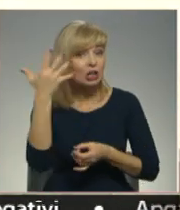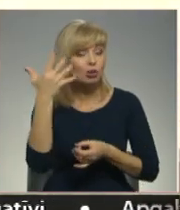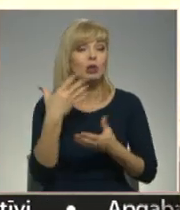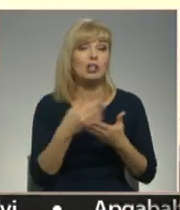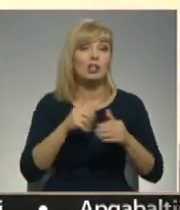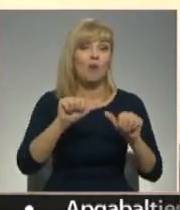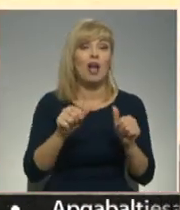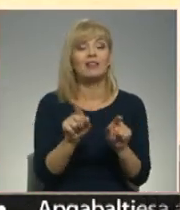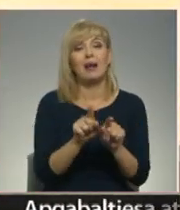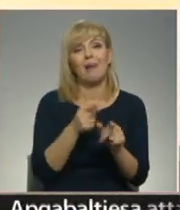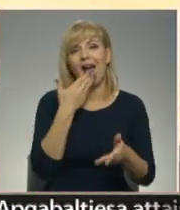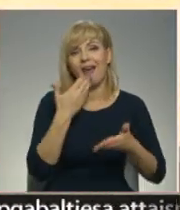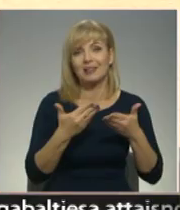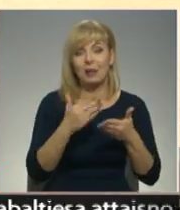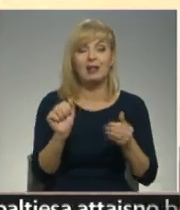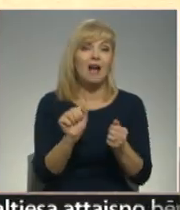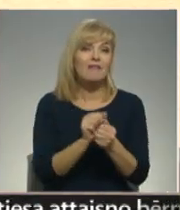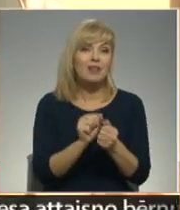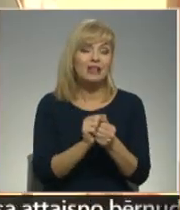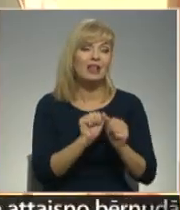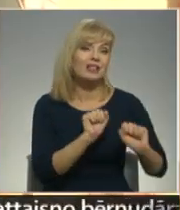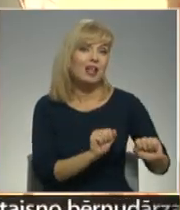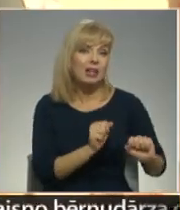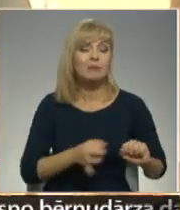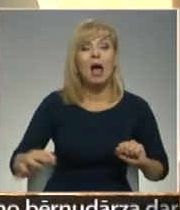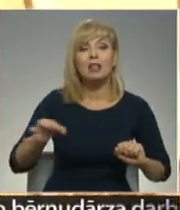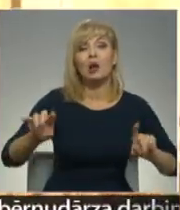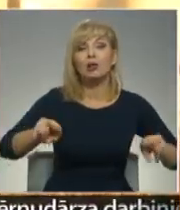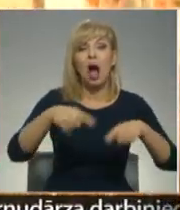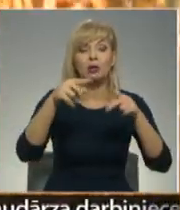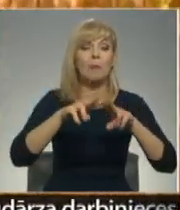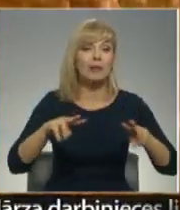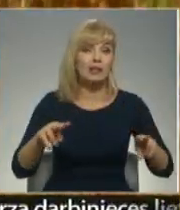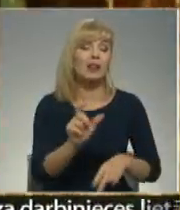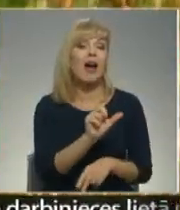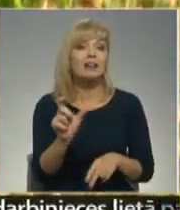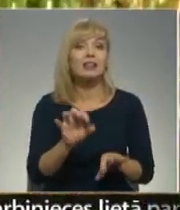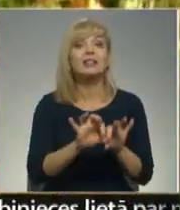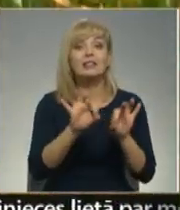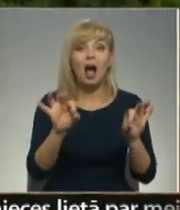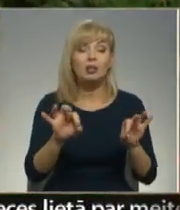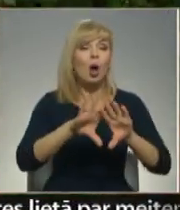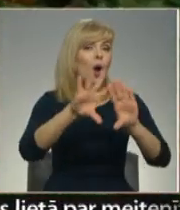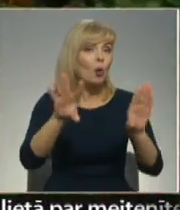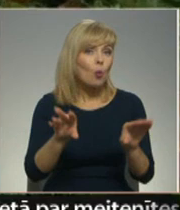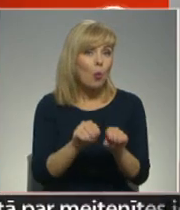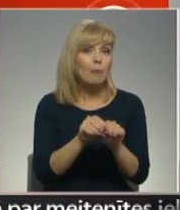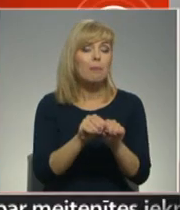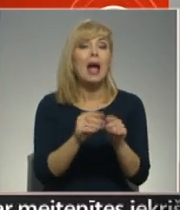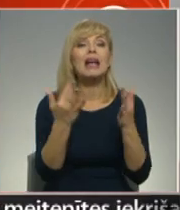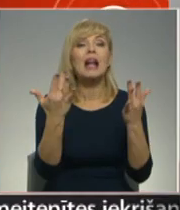veidu eksperiments. Vides aizsardzības un reģionālās attīstības ministrijā pauž, drīzumā sāksies kopējo rezultātu